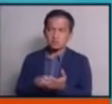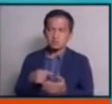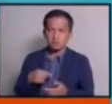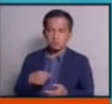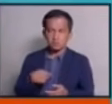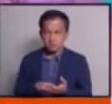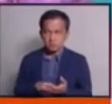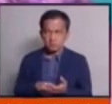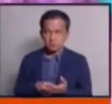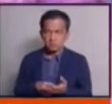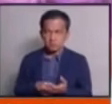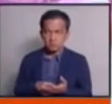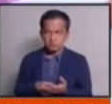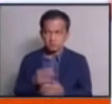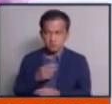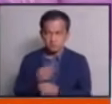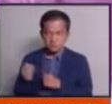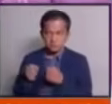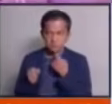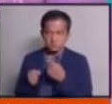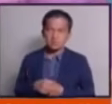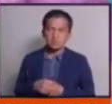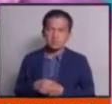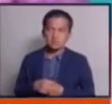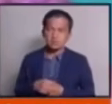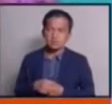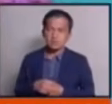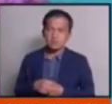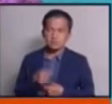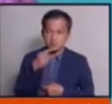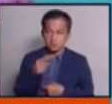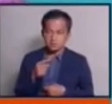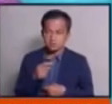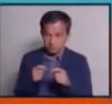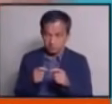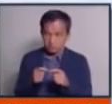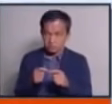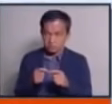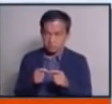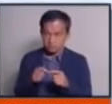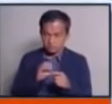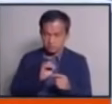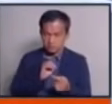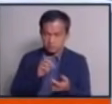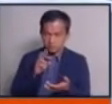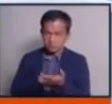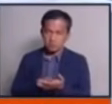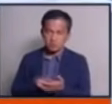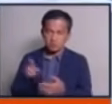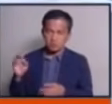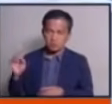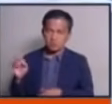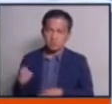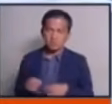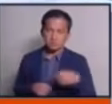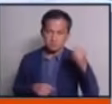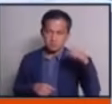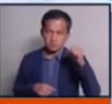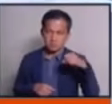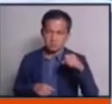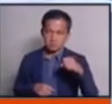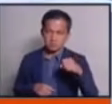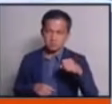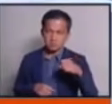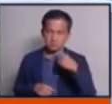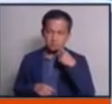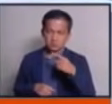hindi ko alam. Nabawi ko kasi sabi ni sir. Ah, so ibig sabihin tinatangka nilang i-register sa pangalan nila? Opo, na tapos na, sir.